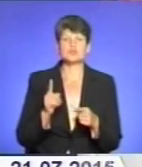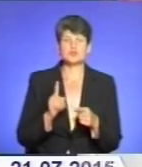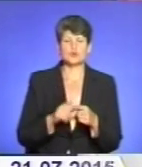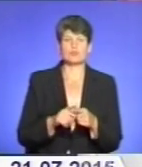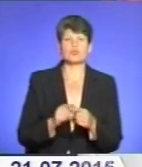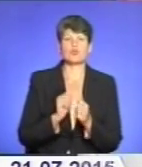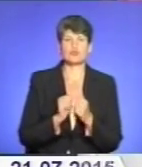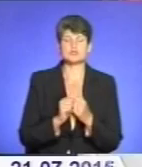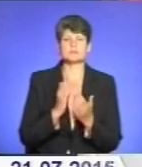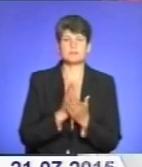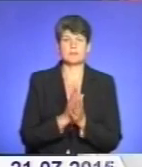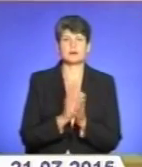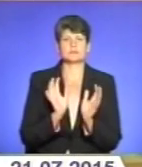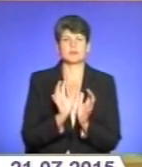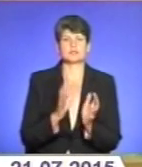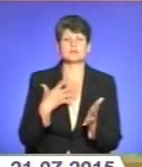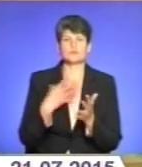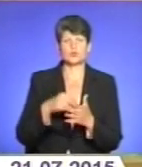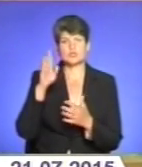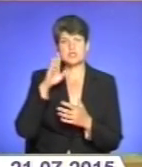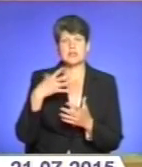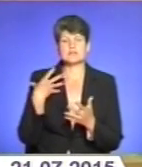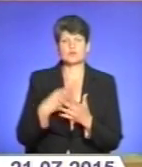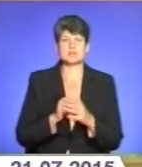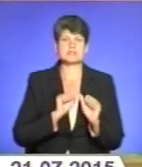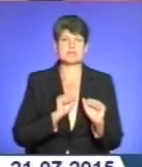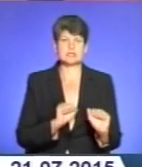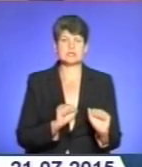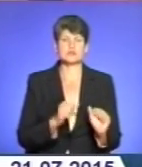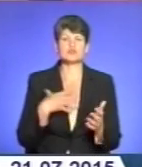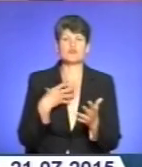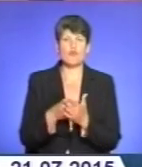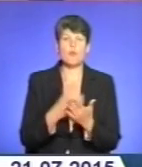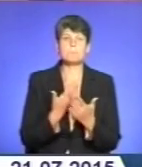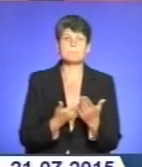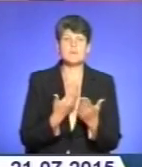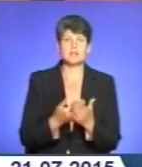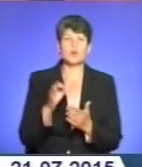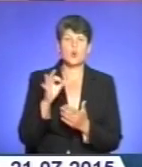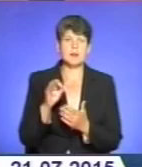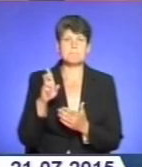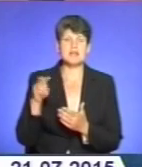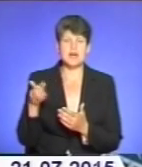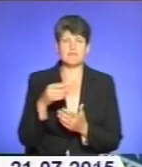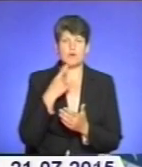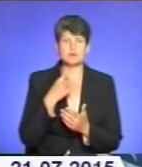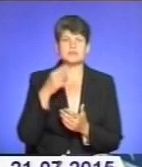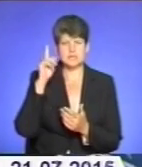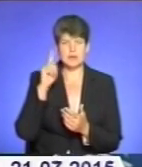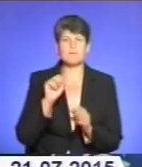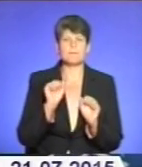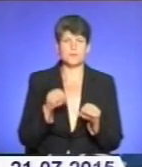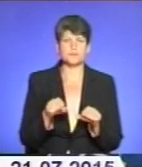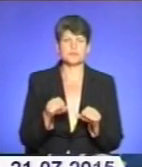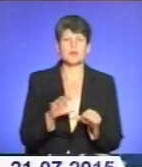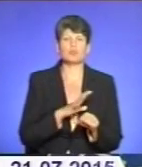нас повинен дбати про свою країну і її захисників. З власного прикладу Ольга Біляєва знає, це можливо. Були дуже